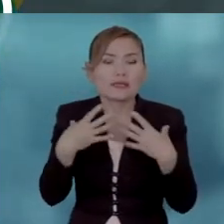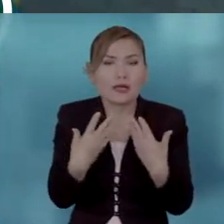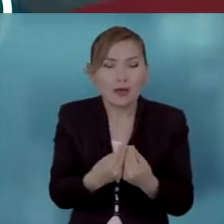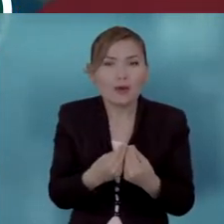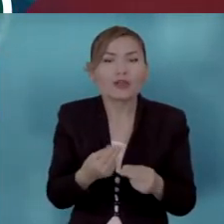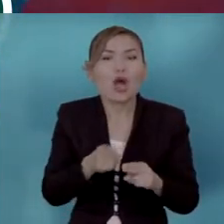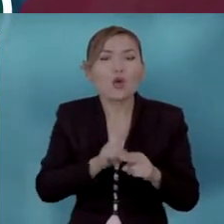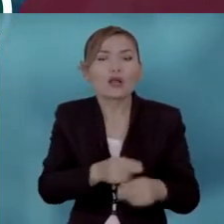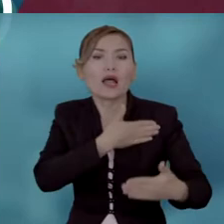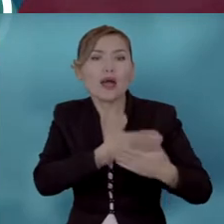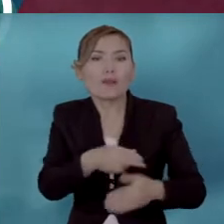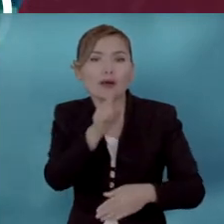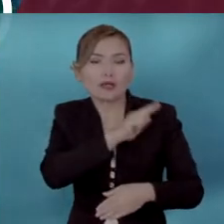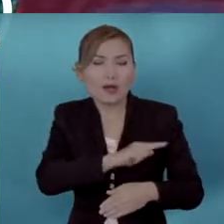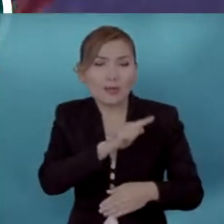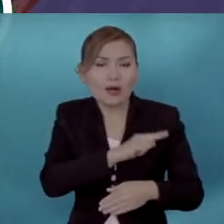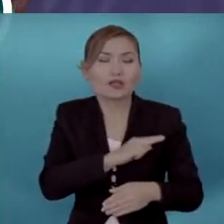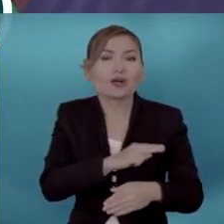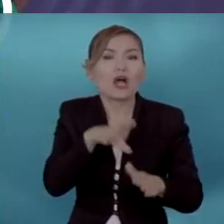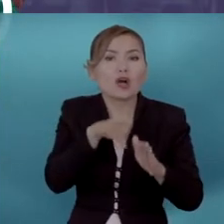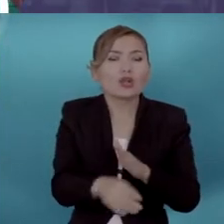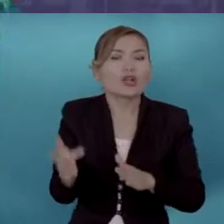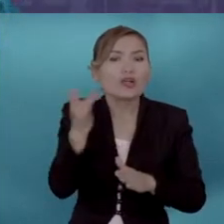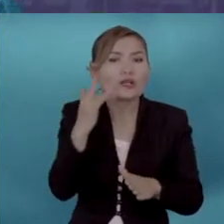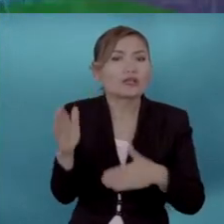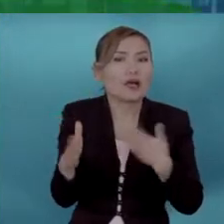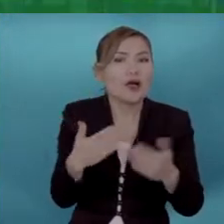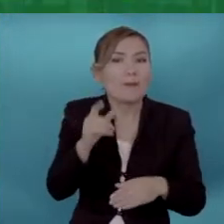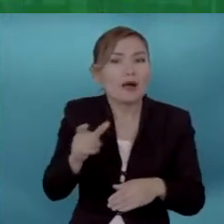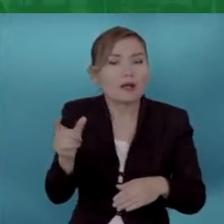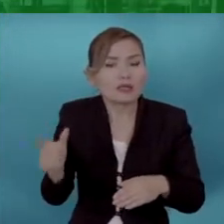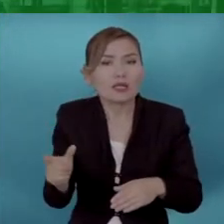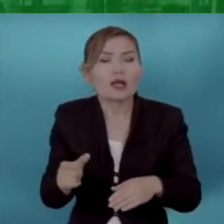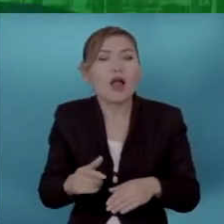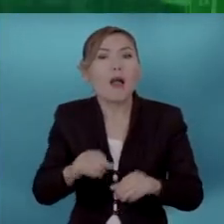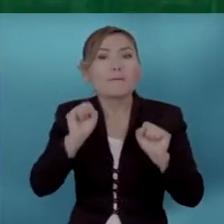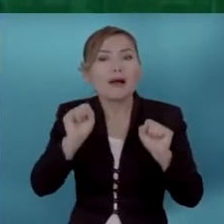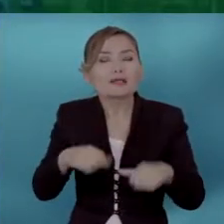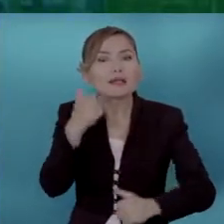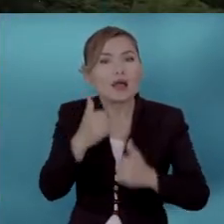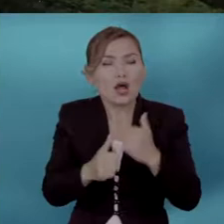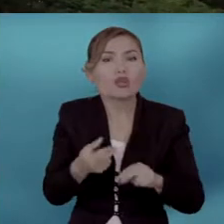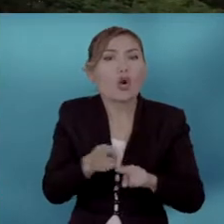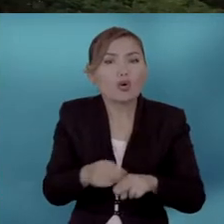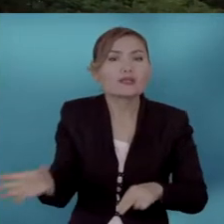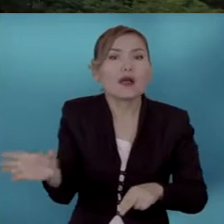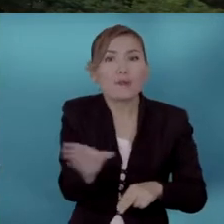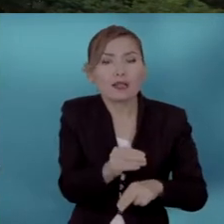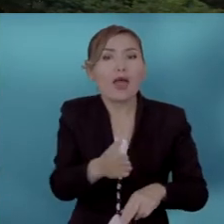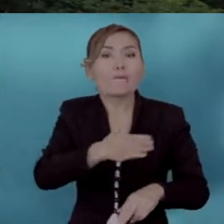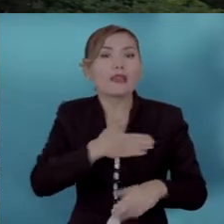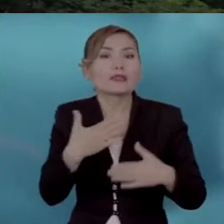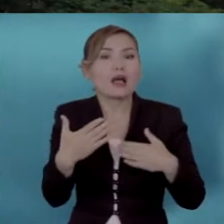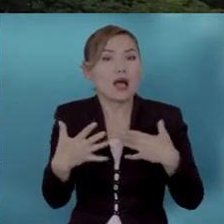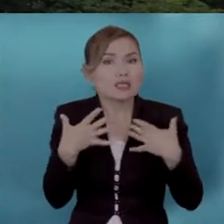және шығармашылық белсенділік, сондай-ақ тұрақты қарым-қатынас пен бәсекеге қабілеттілік. Осының бәрі